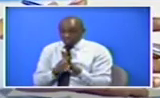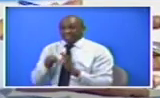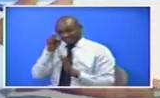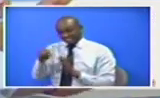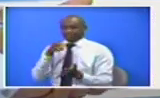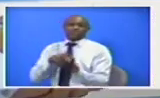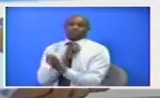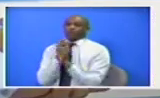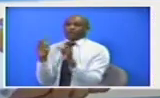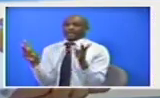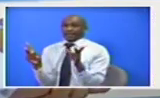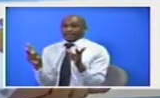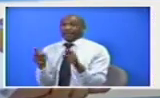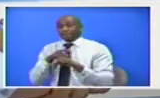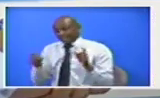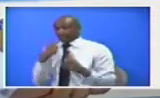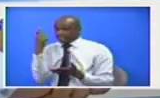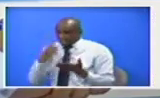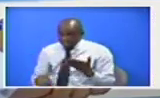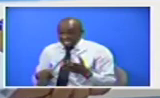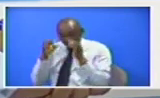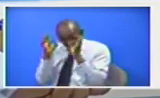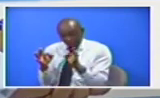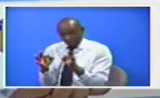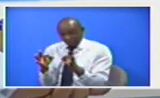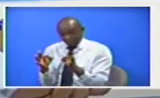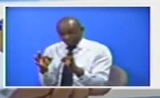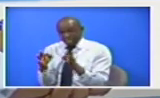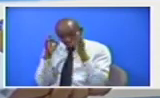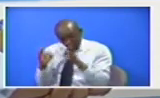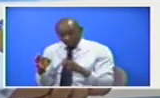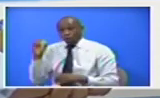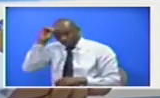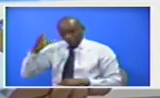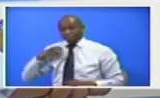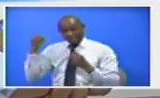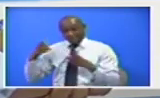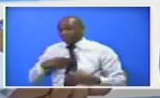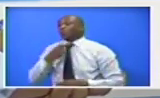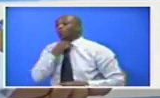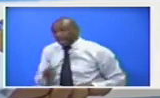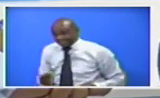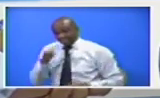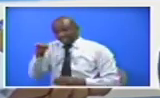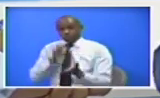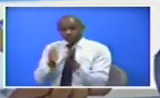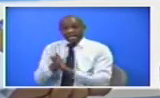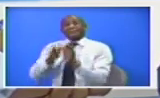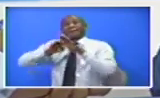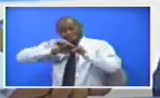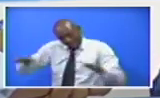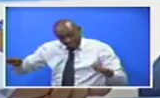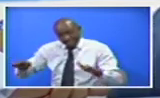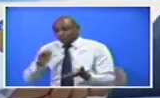iko sawa. Lakini tunasema iwapo maoni ya Wakenya wengi itakuwa ni haya nyadhifa